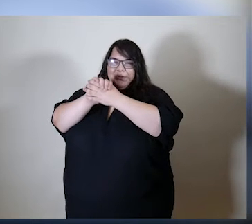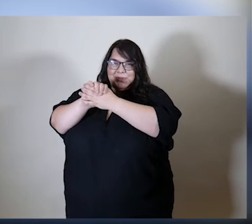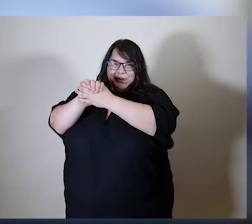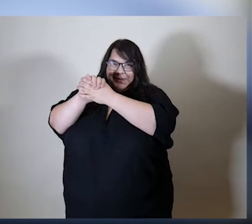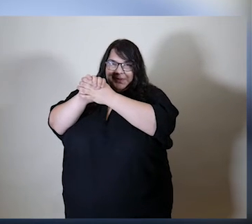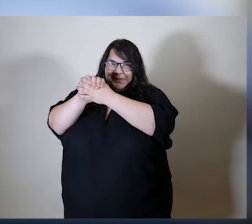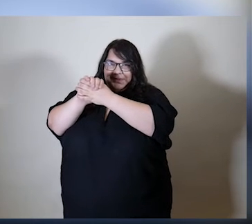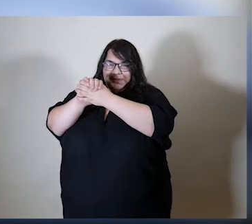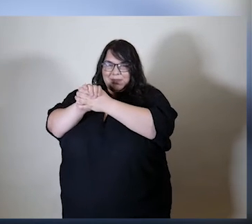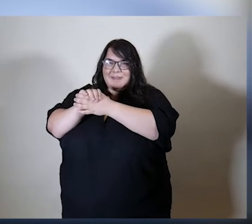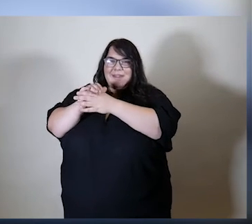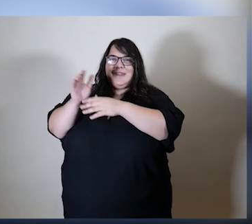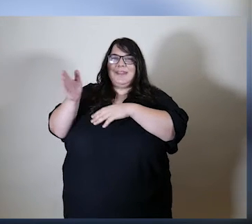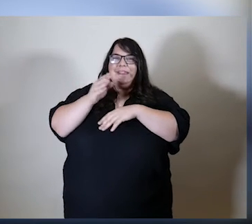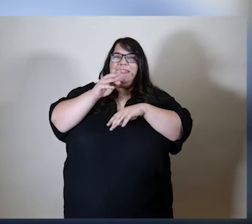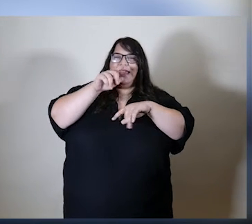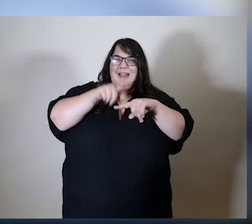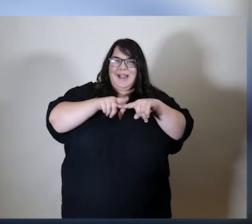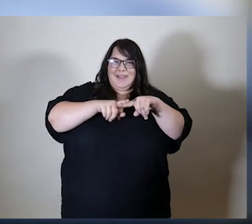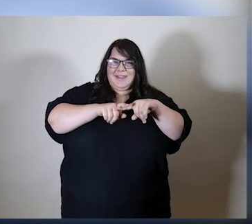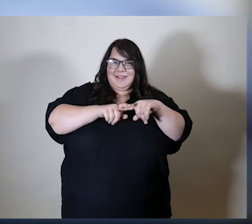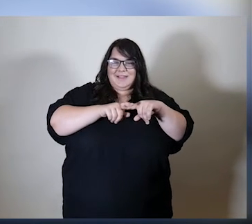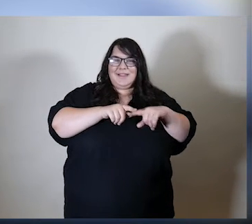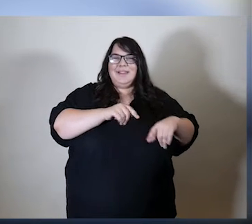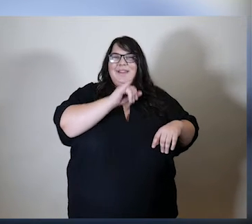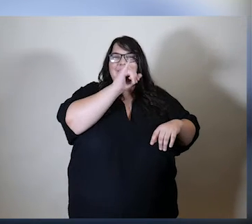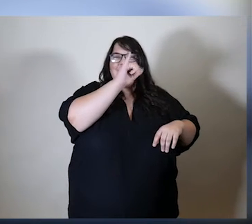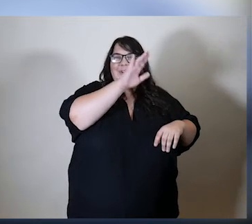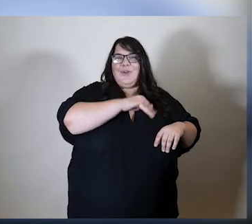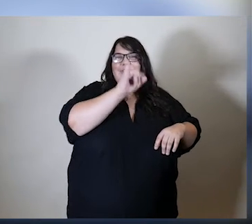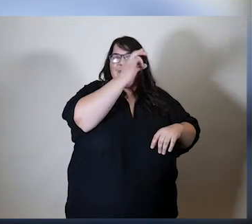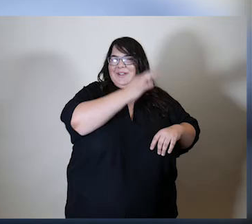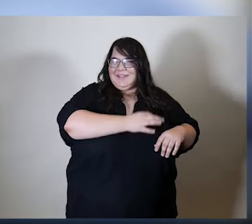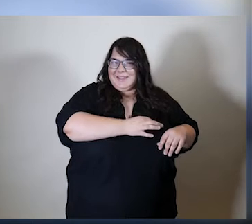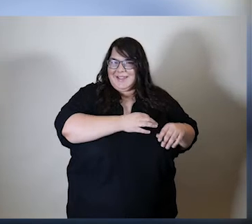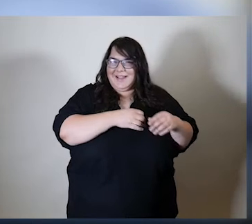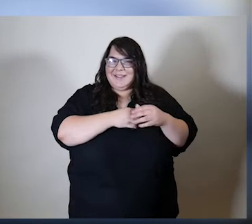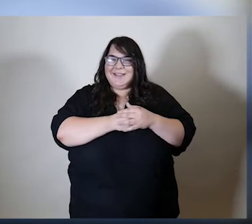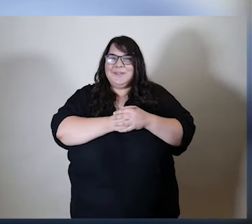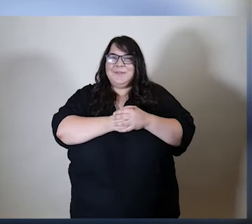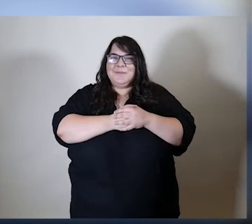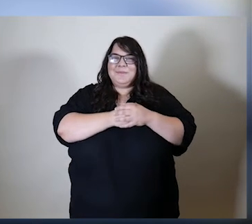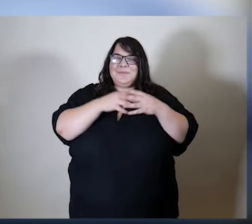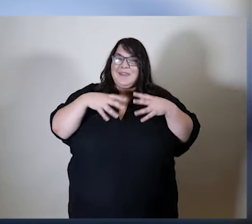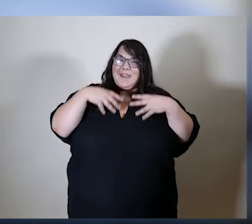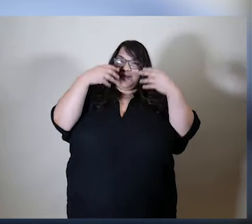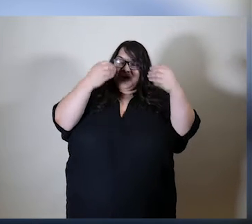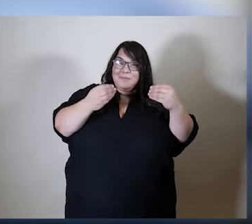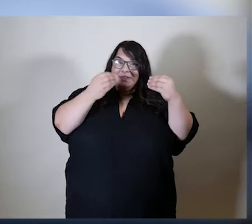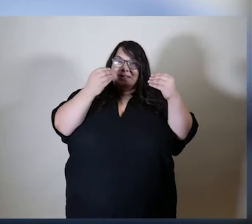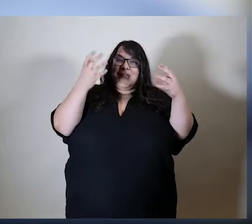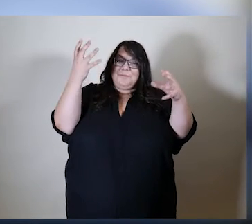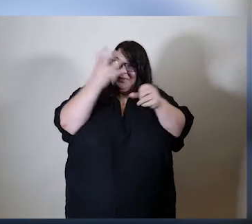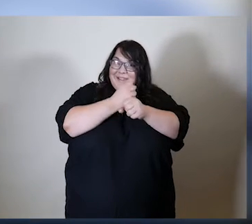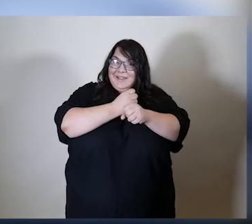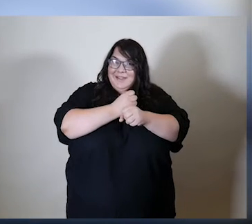Περιφερική Ατόμων με Αναπηρία της Δυτικής Ελλάδος και Ιωνίων Νήσων και ευχόμαστε κάθε